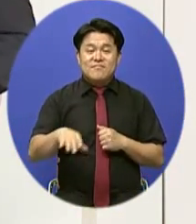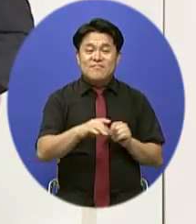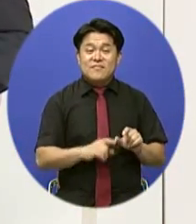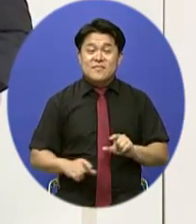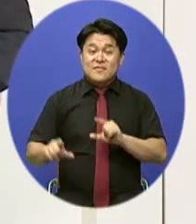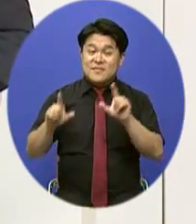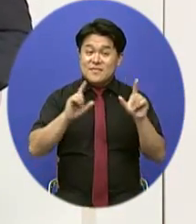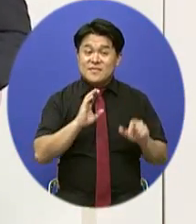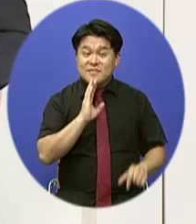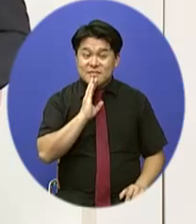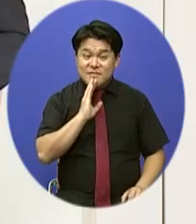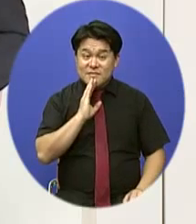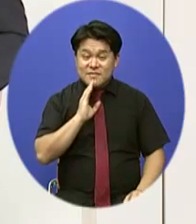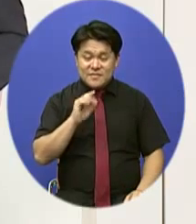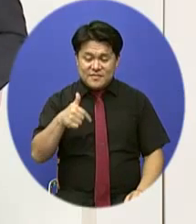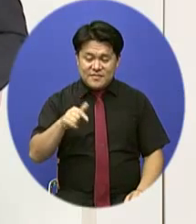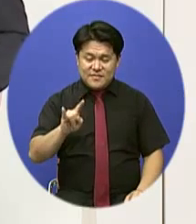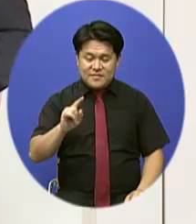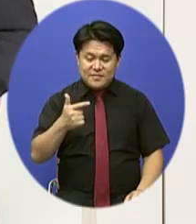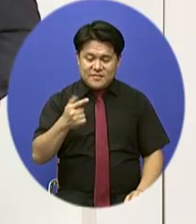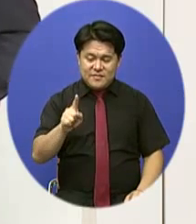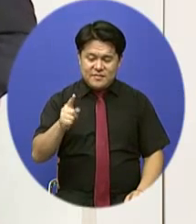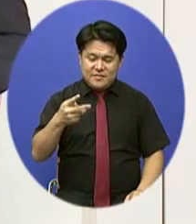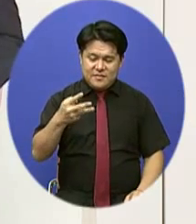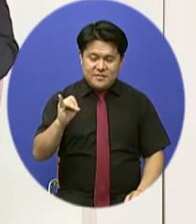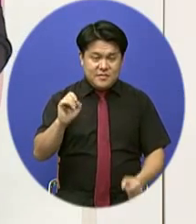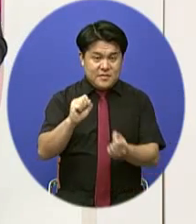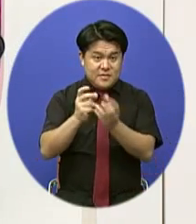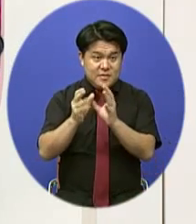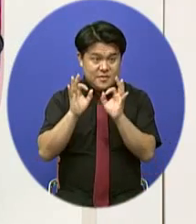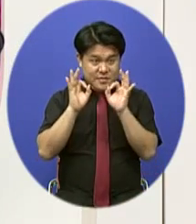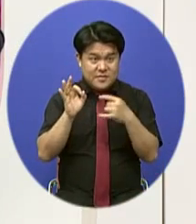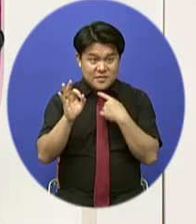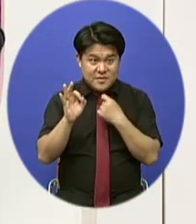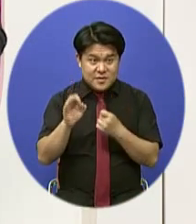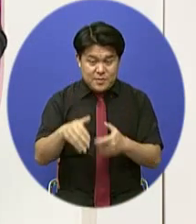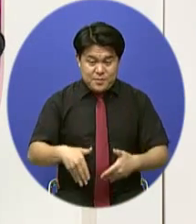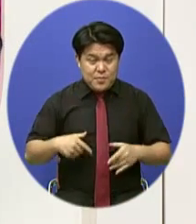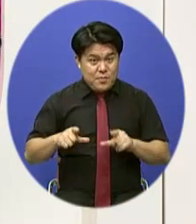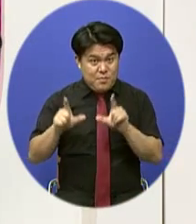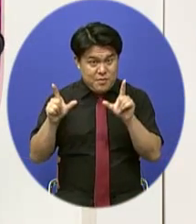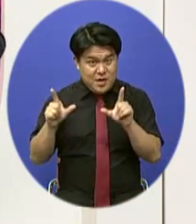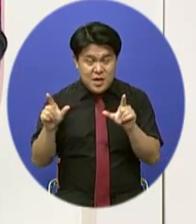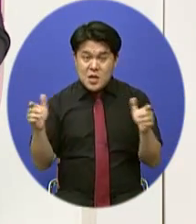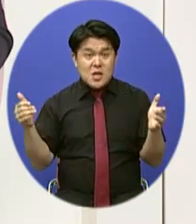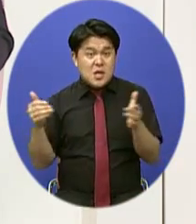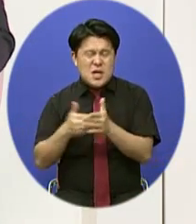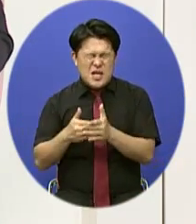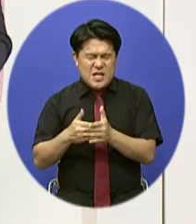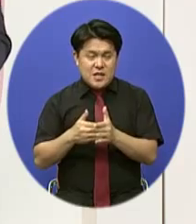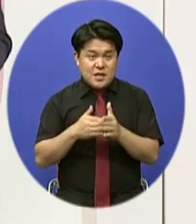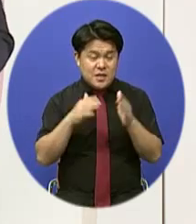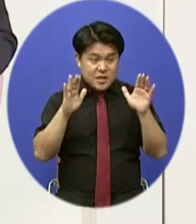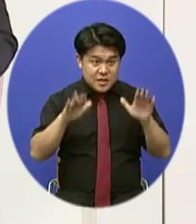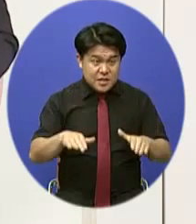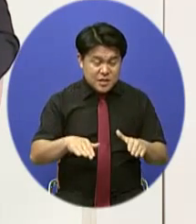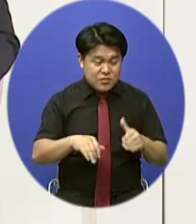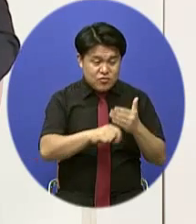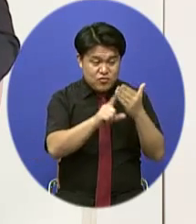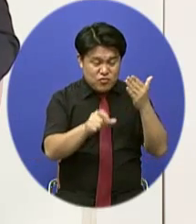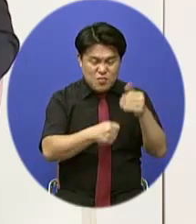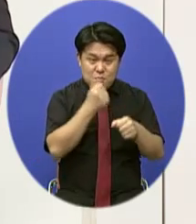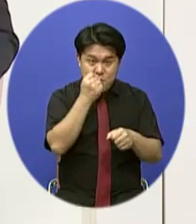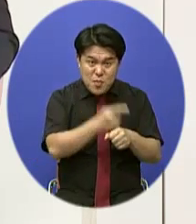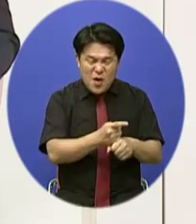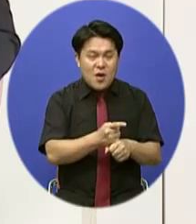그러니까요. 아유, 개나리꽃도 보이고 목련꽃도 보이는 봄이었는데 벌써 9월이 다가오고요. 맞아요. 또 10월, 11월 또 산